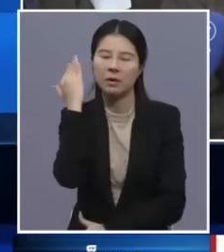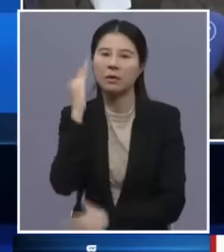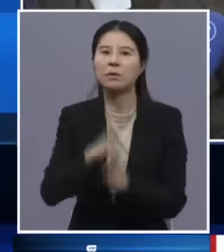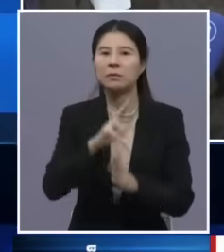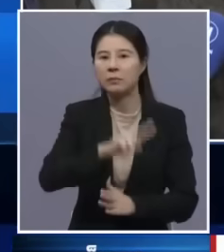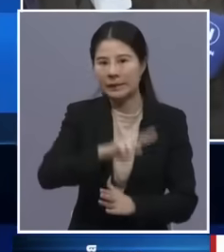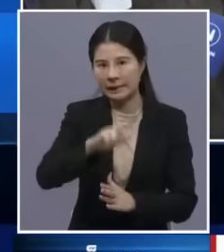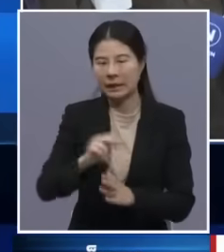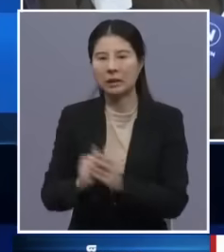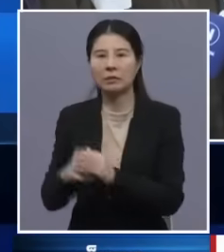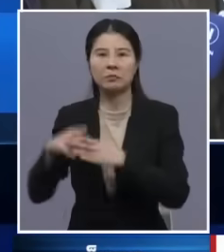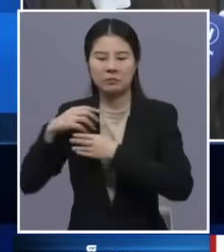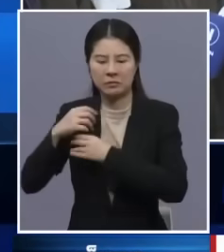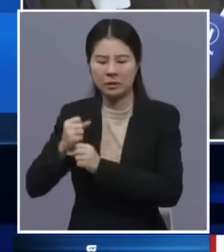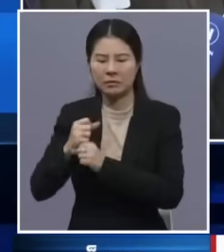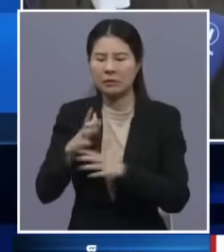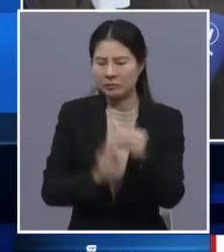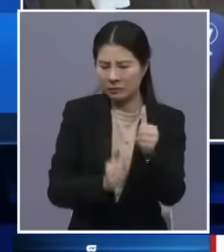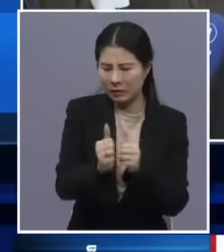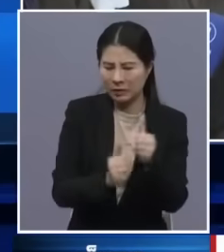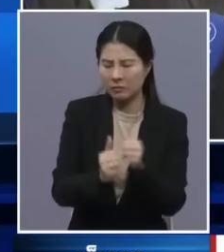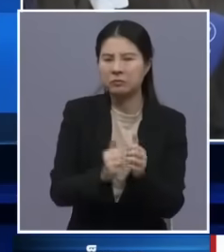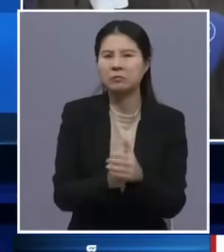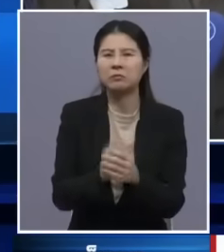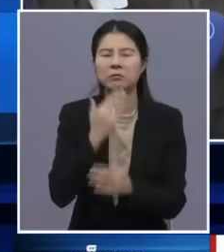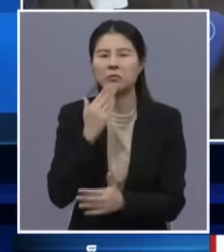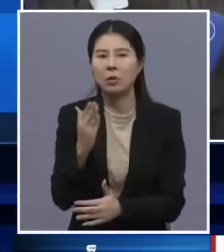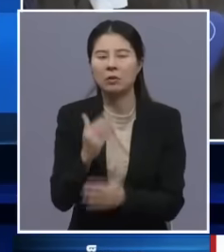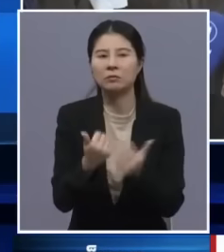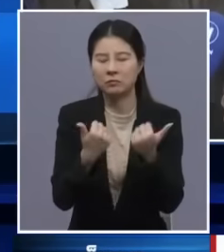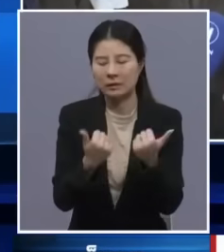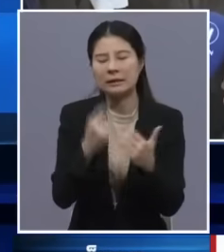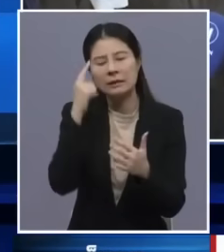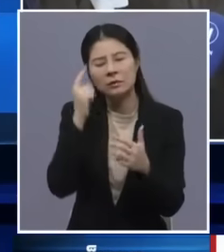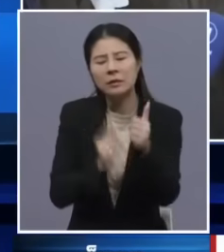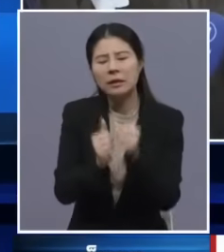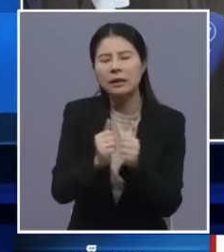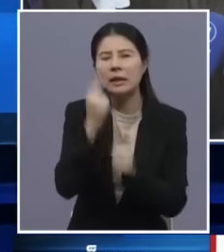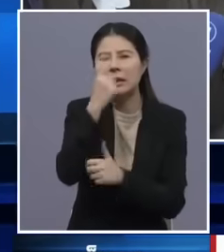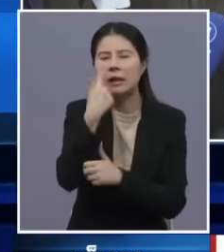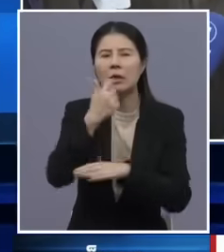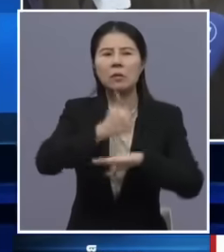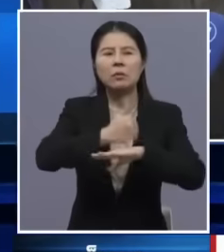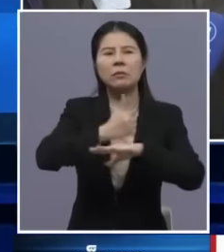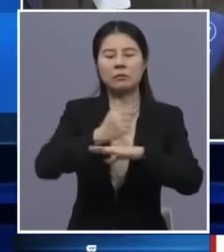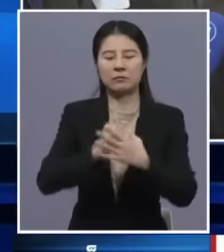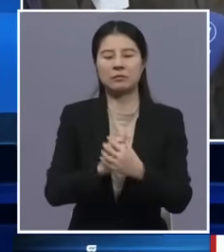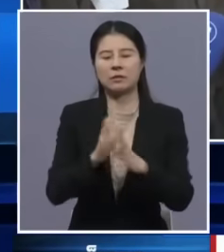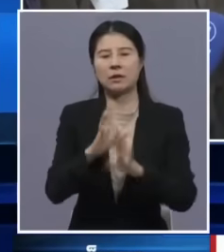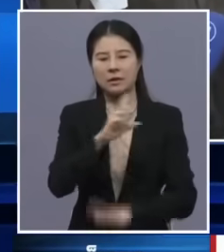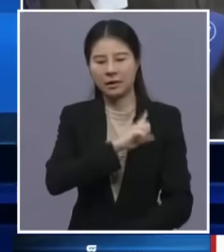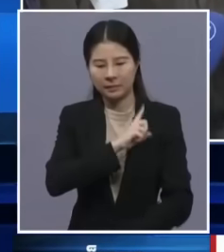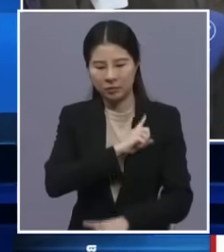ไง ครับ คุณอุ้งอิงบอกเลยนะส่วนตัวไม่ได้คิดว่าจะมาเป็นคู่แข่งกันเพราะถ้าหากใครได้เป็นหัวหน้าพรรคก็ถือว่าเป็นงานสำคัญของแต่ละ